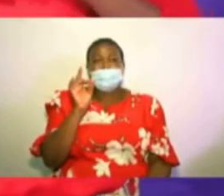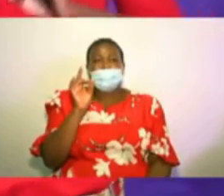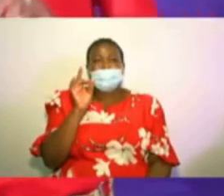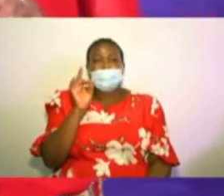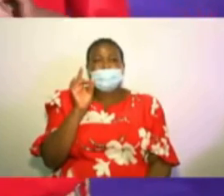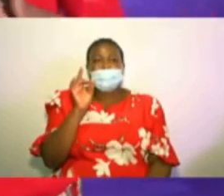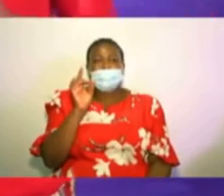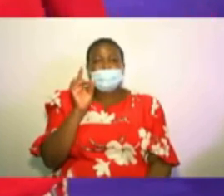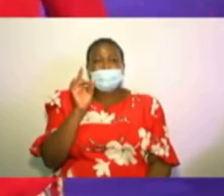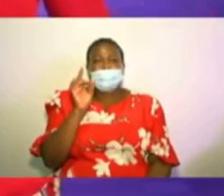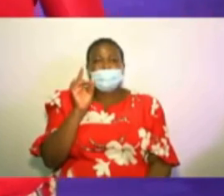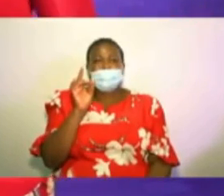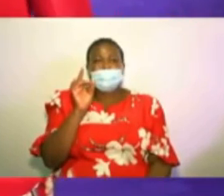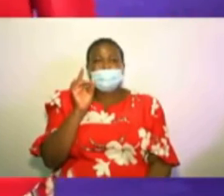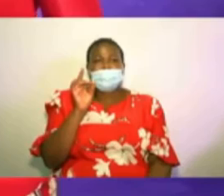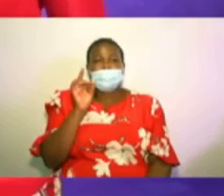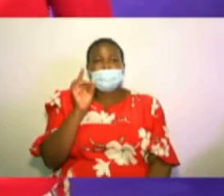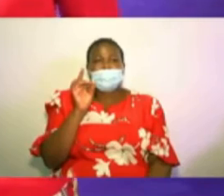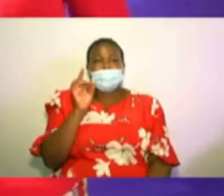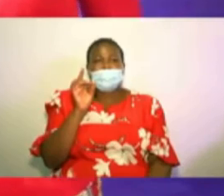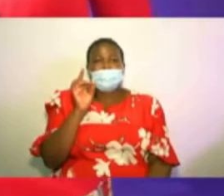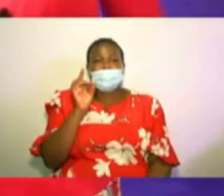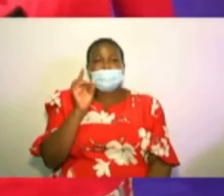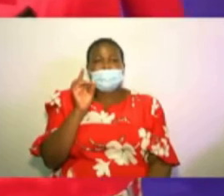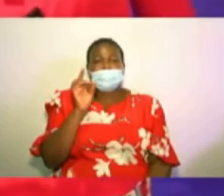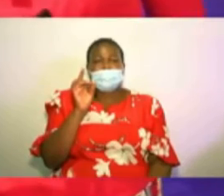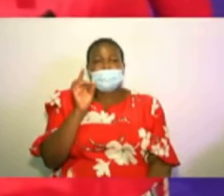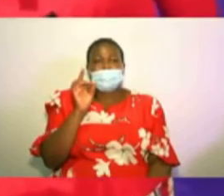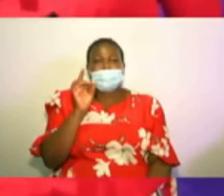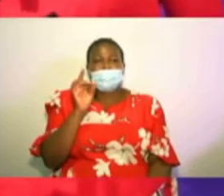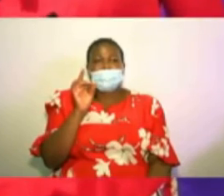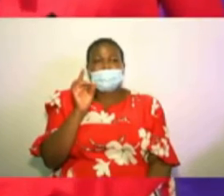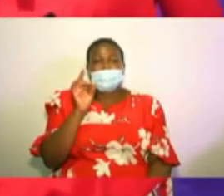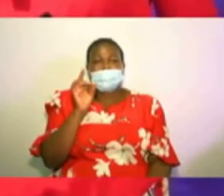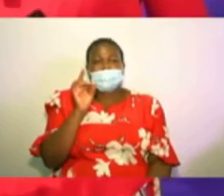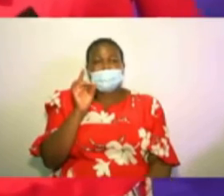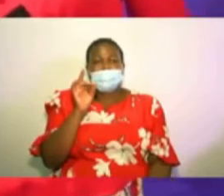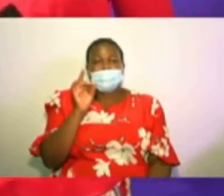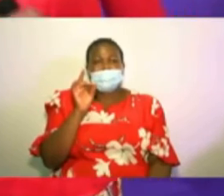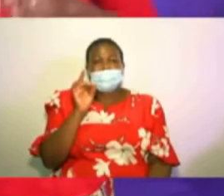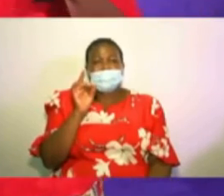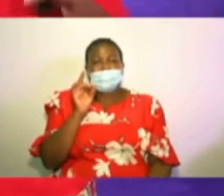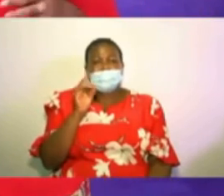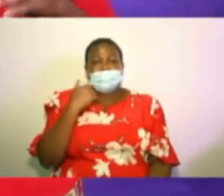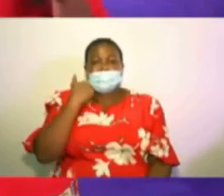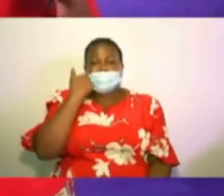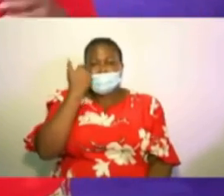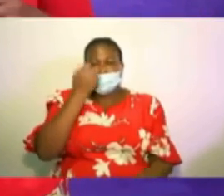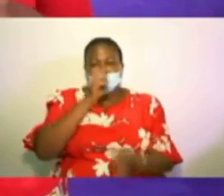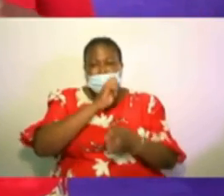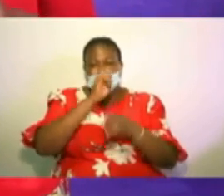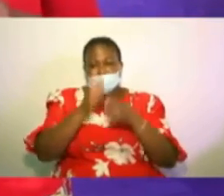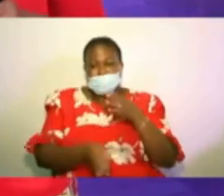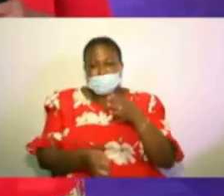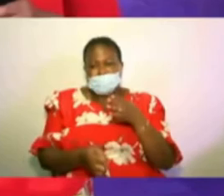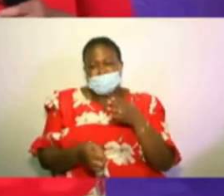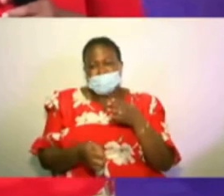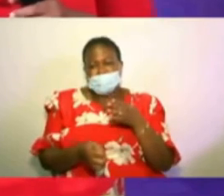doit se soumettre au baptême du Saint-Esprit. Because of time, let me end. À cause du temps, je vais